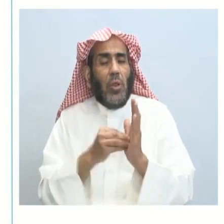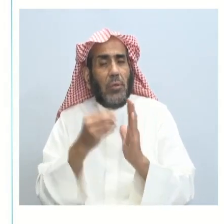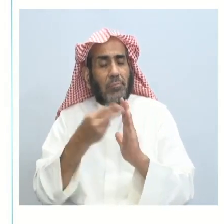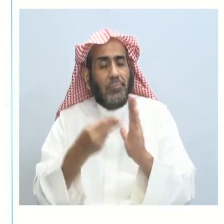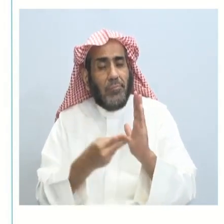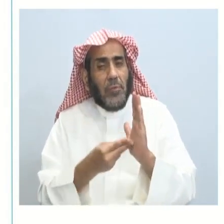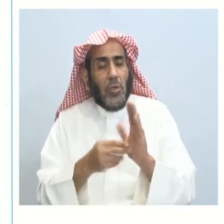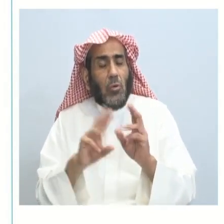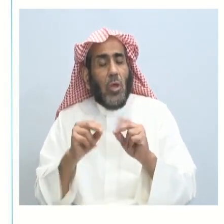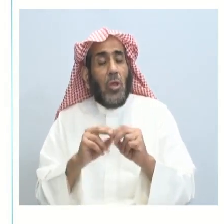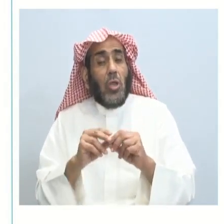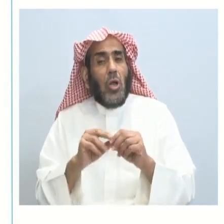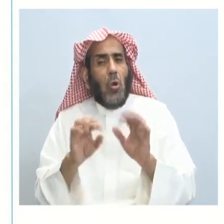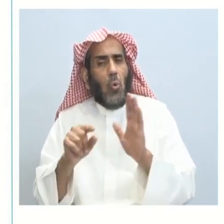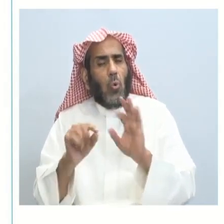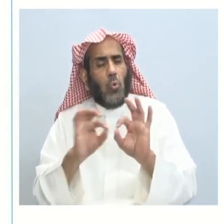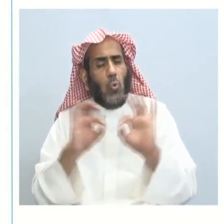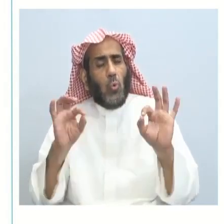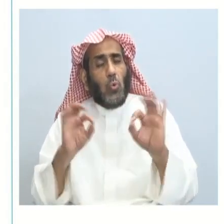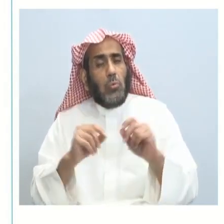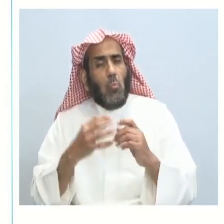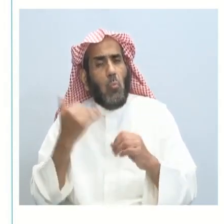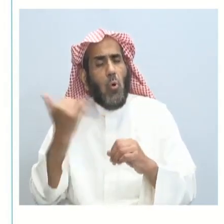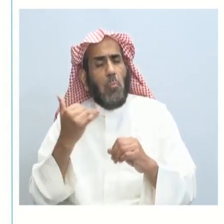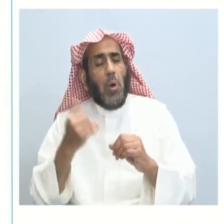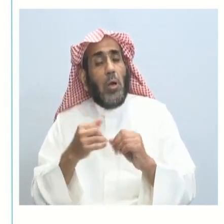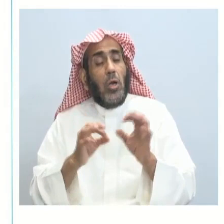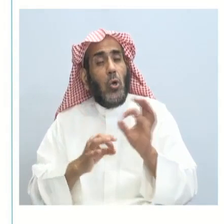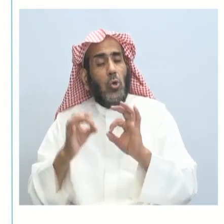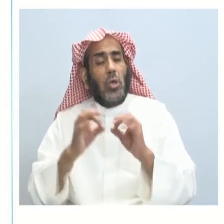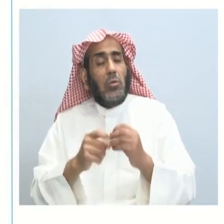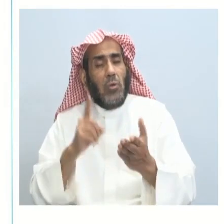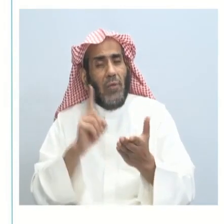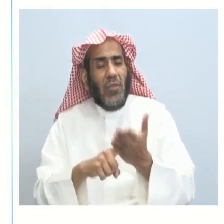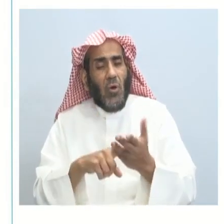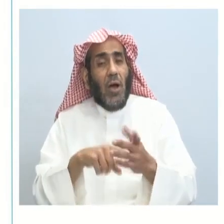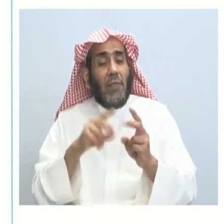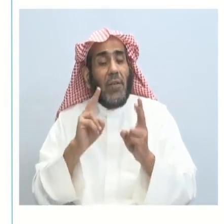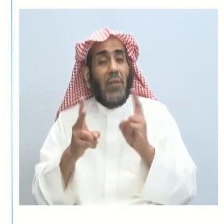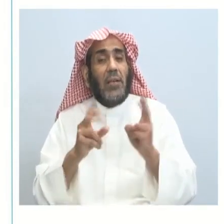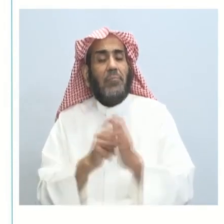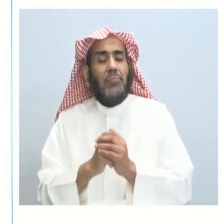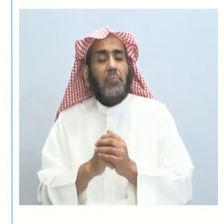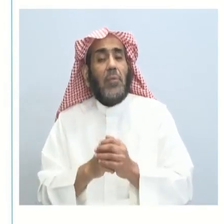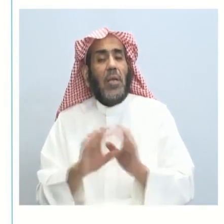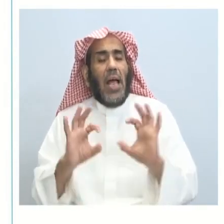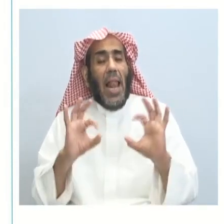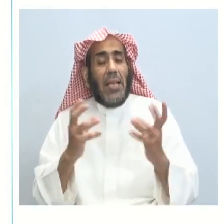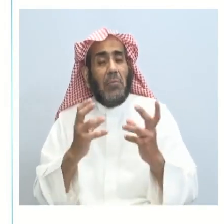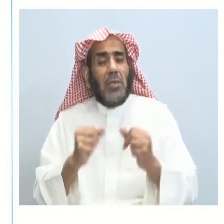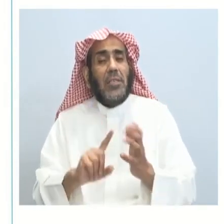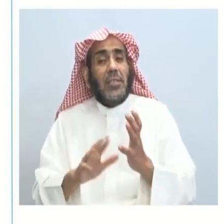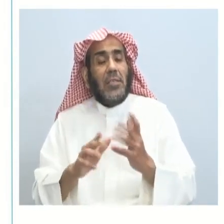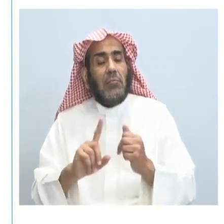هذه المسوده تمثل الخطوط العريضه للخطه التي ستنفذها الفعاليه اللجنه بعد ذلك